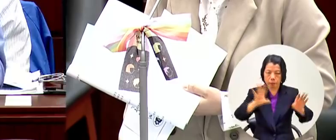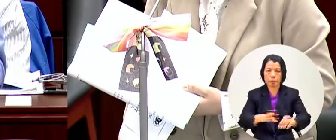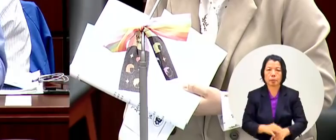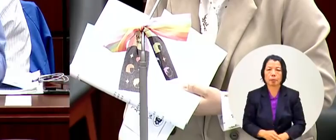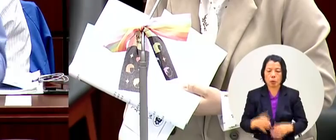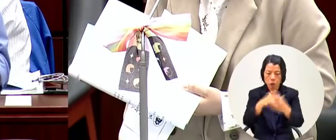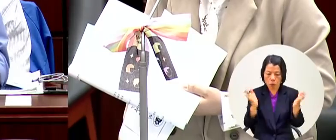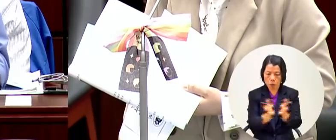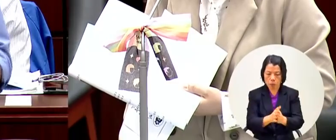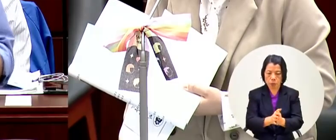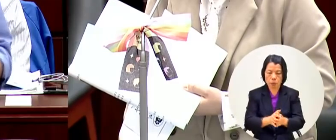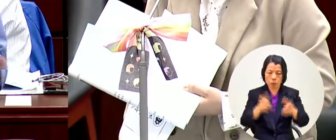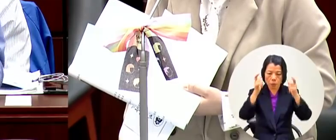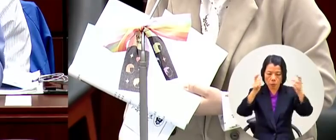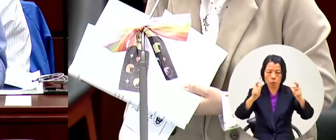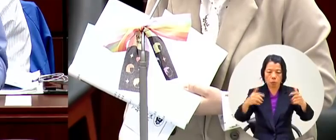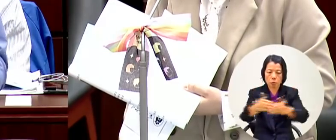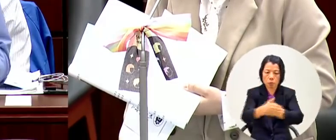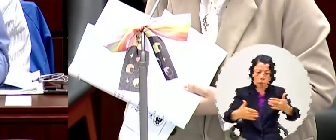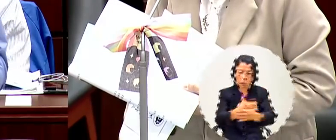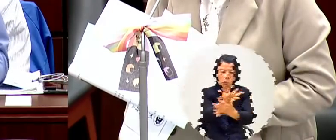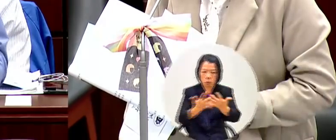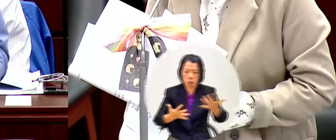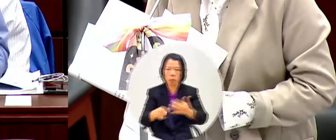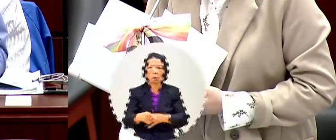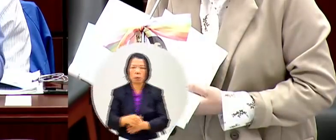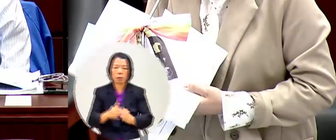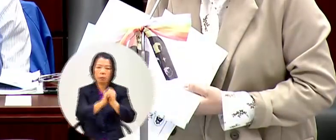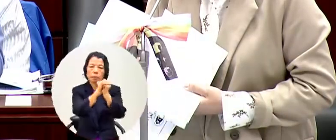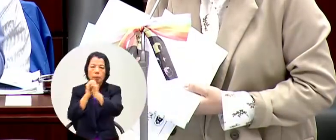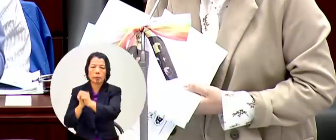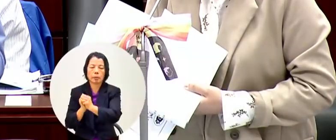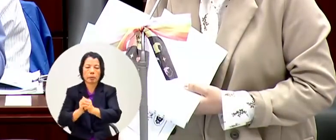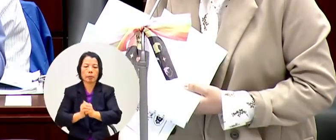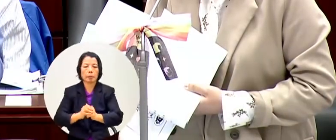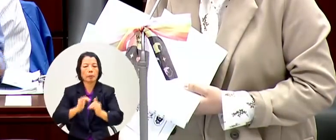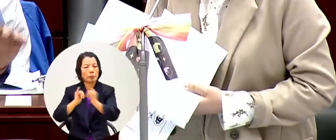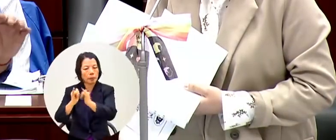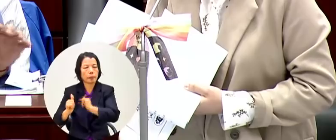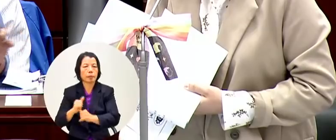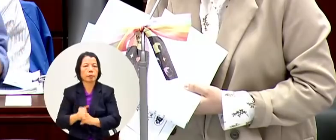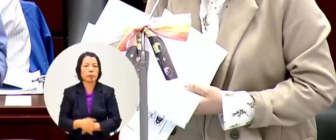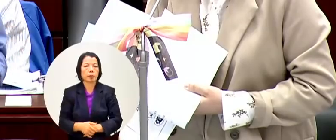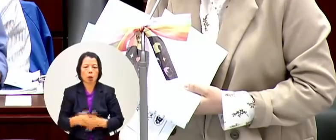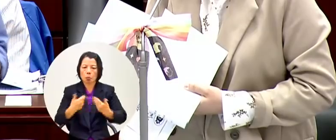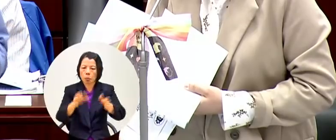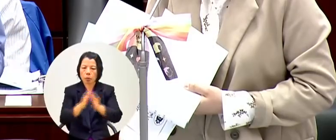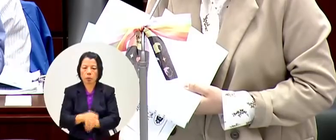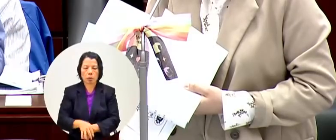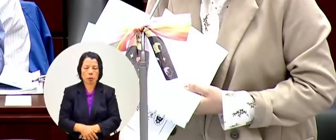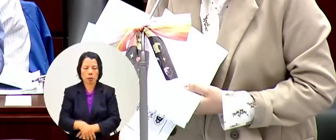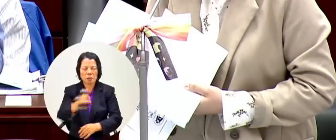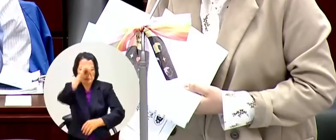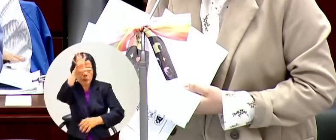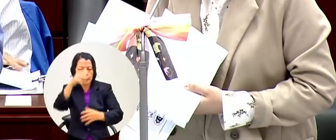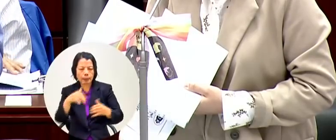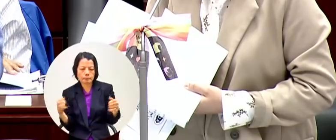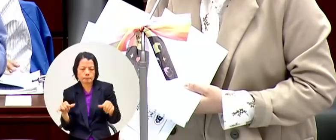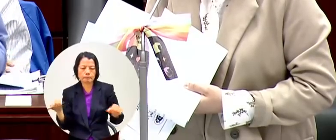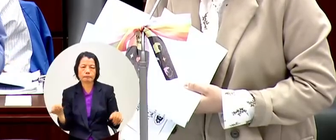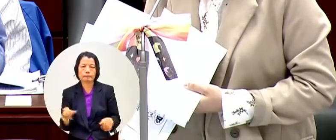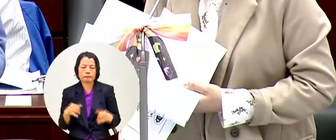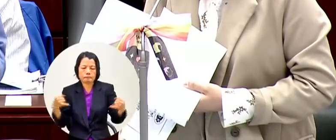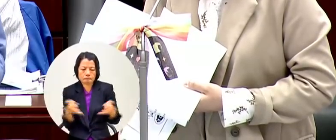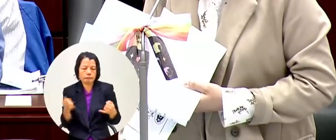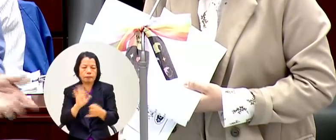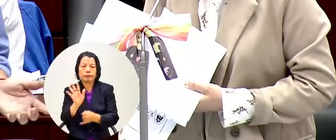网，拜托所有市民朋友千万不要有政党色彩，如果把政党色彩卷进去是非常无聊，而且